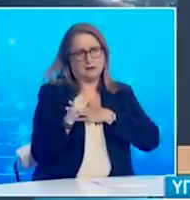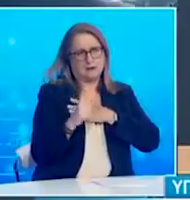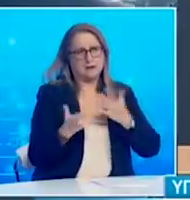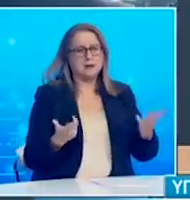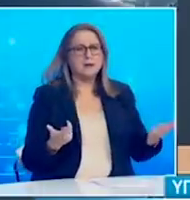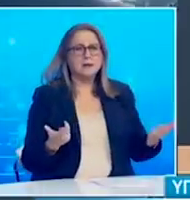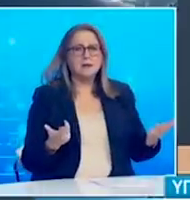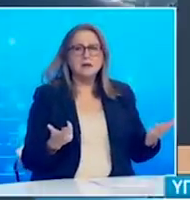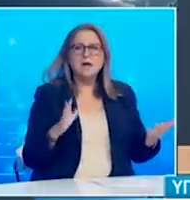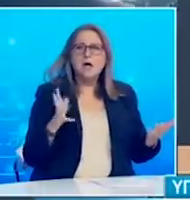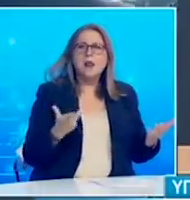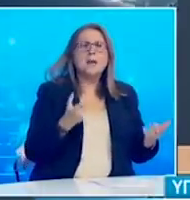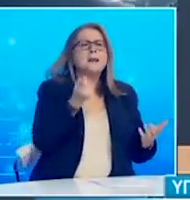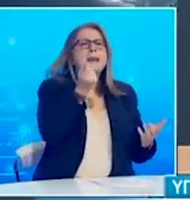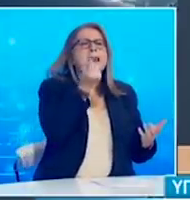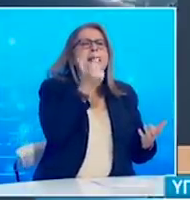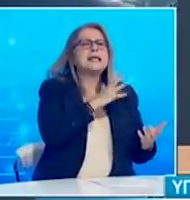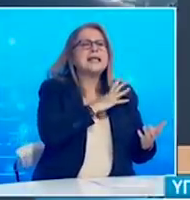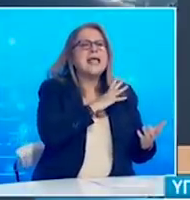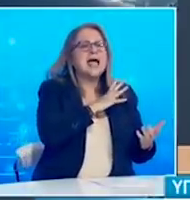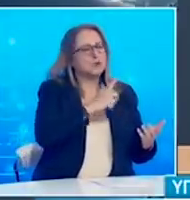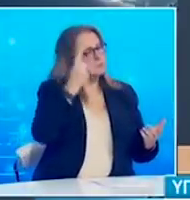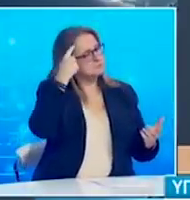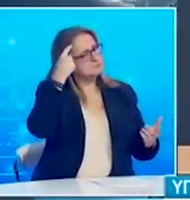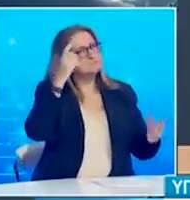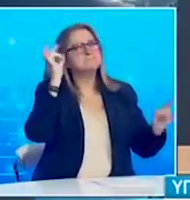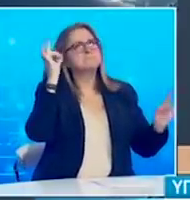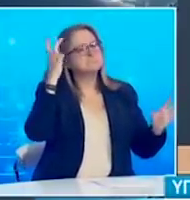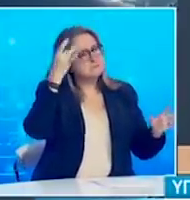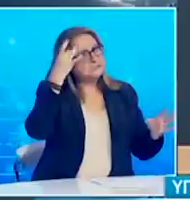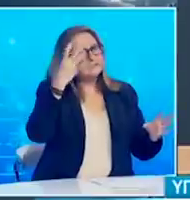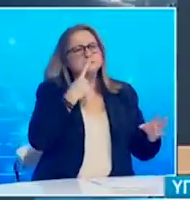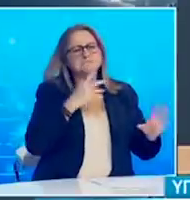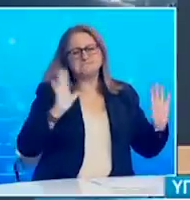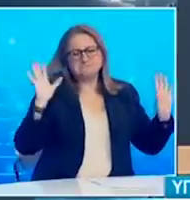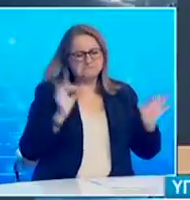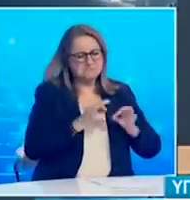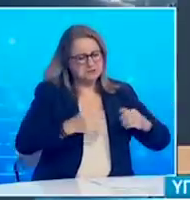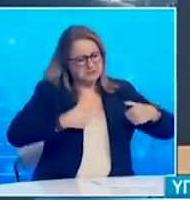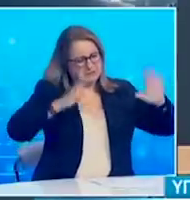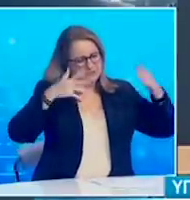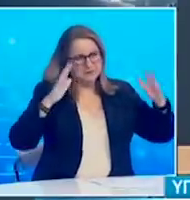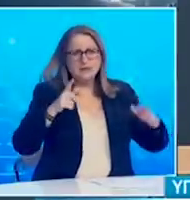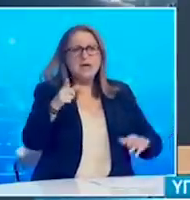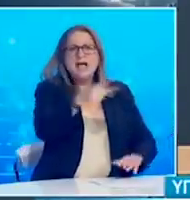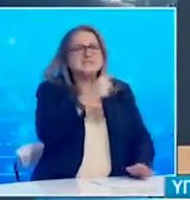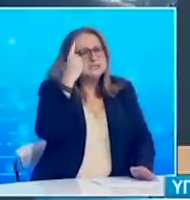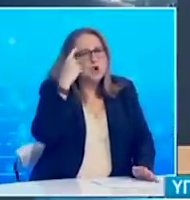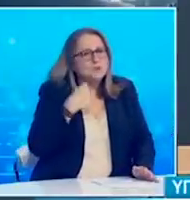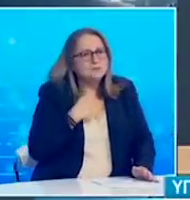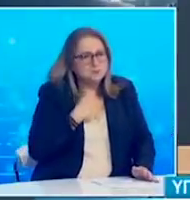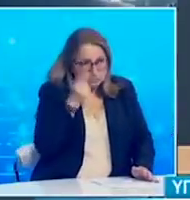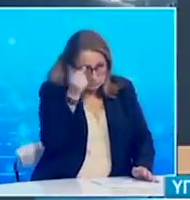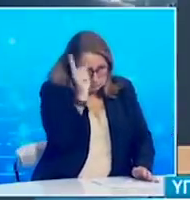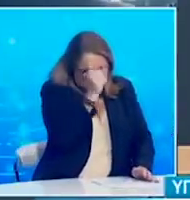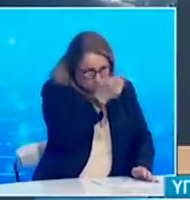αριθμό ανθρώπους που δεν αντιλαμβάνονται τη σημαντικότητα του να εφαρμόζουμε τα μέτρα. Εμείς δεν είμαστε εδώ για να κουνάμε το χέρι σε οποιονδήποτε. Και η προσπάθεια που